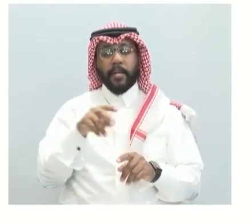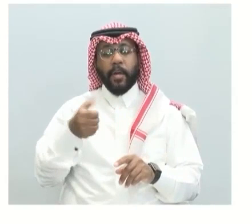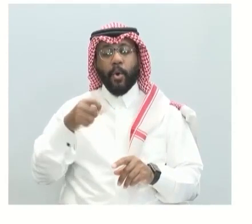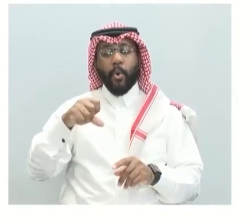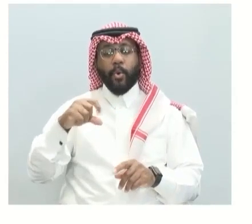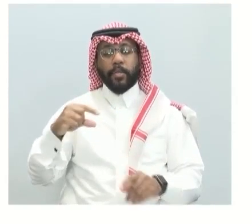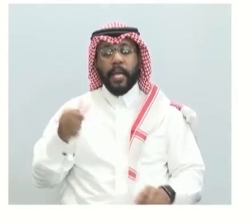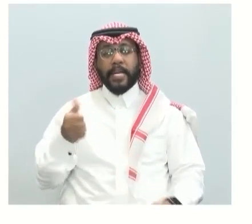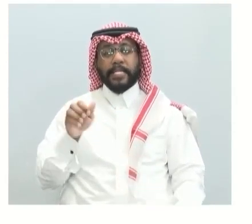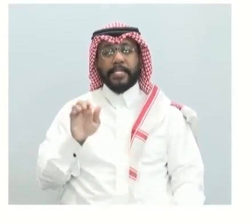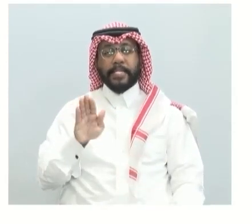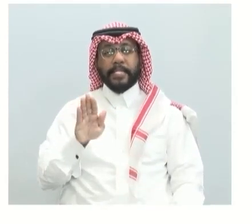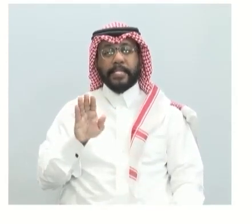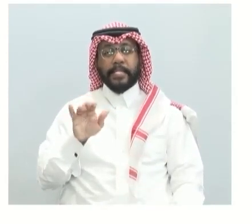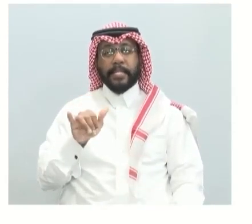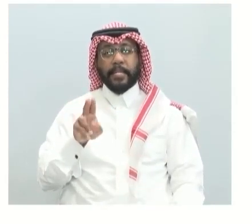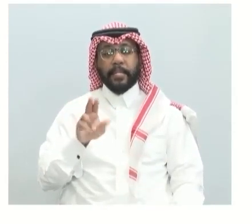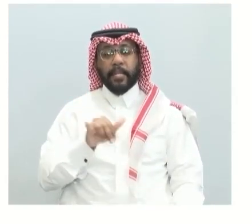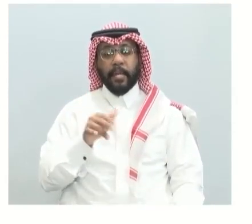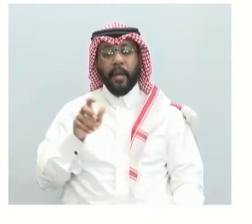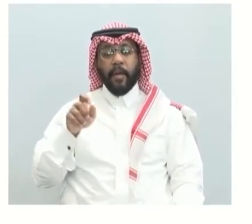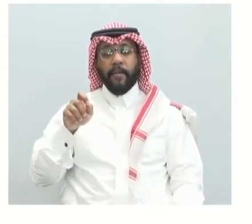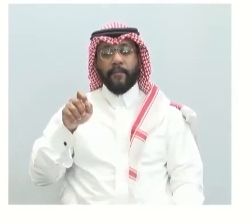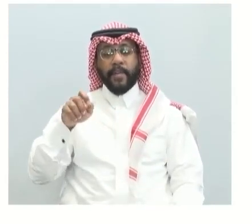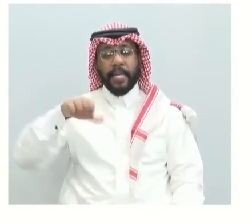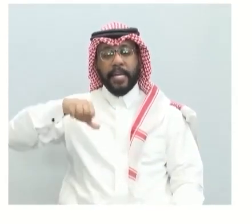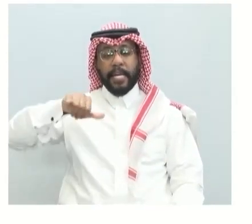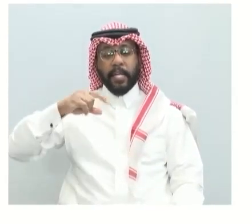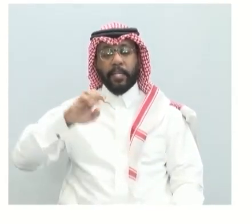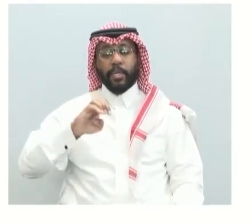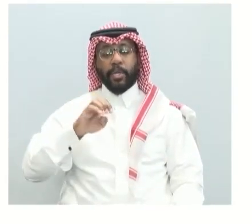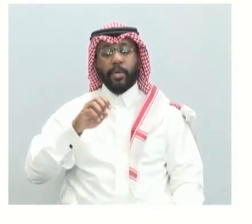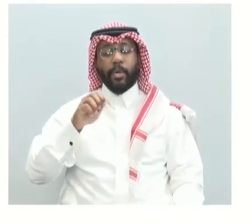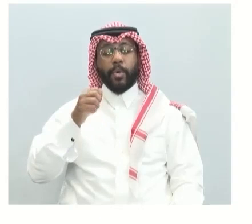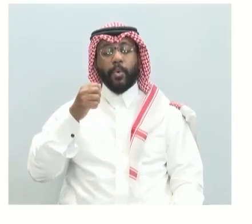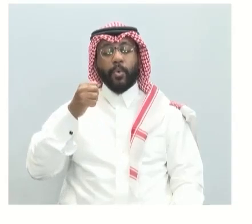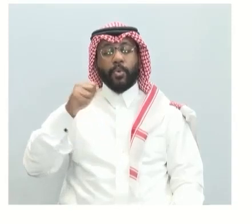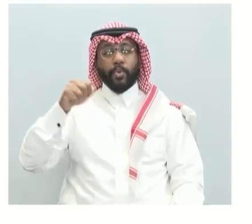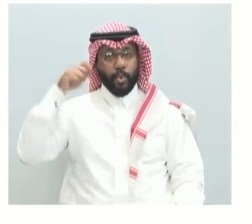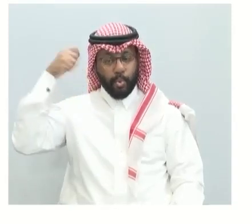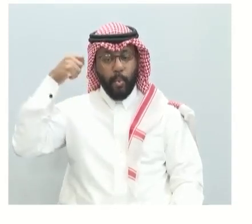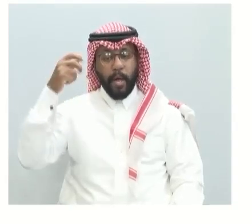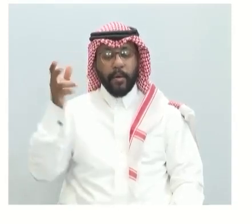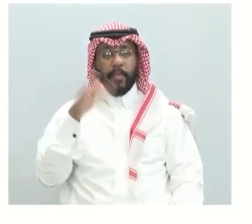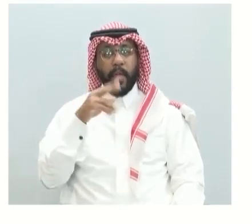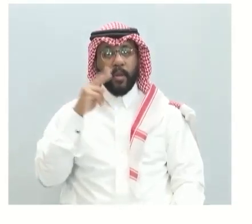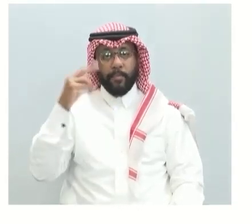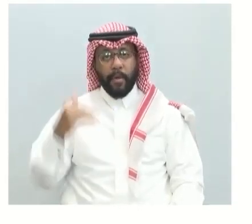ومايكروسوفت ايدج ومايكروسوفت فوتوز واندر فيديو والويف بعد